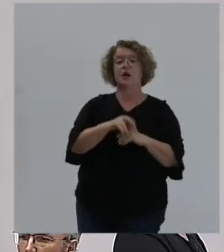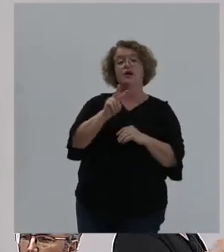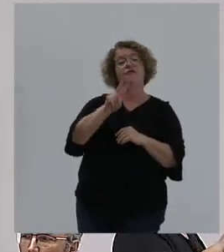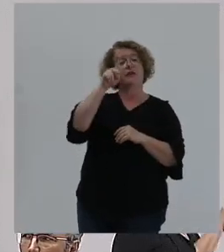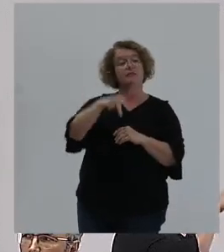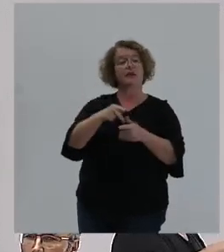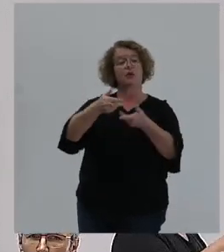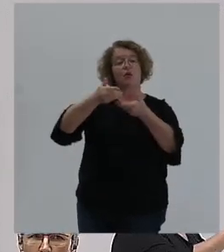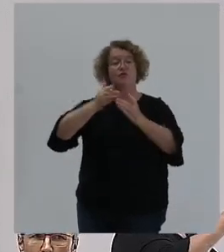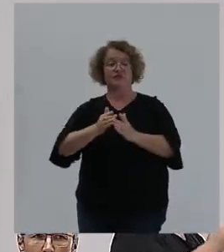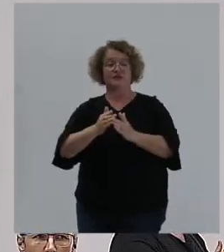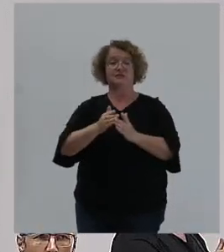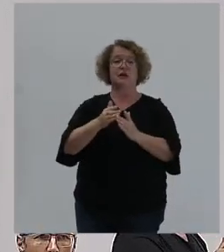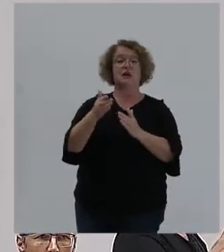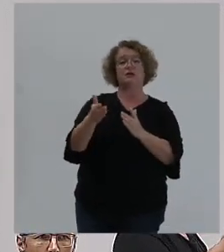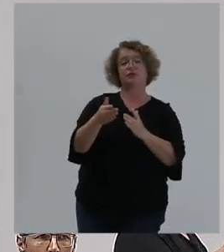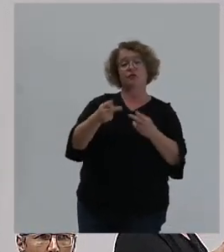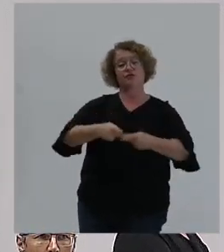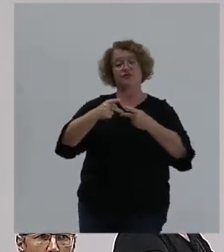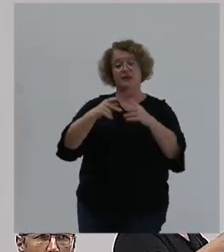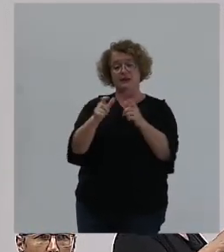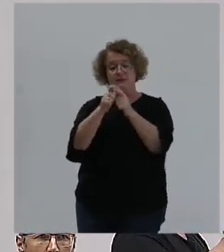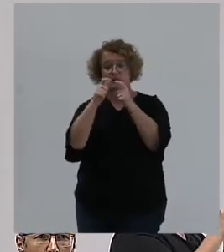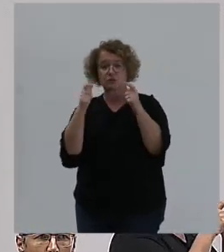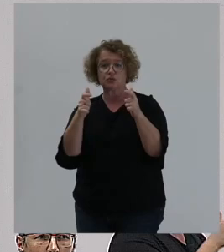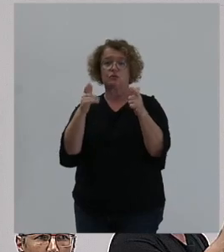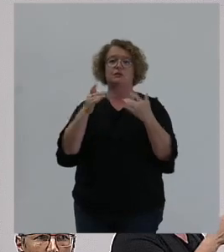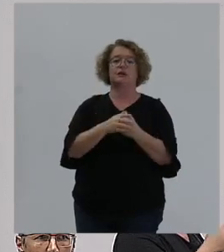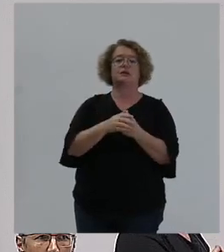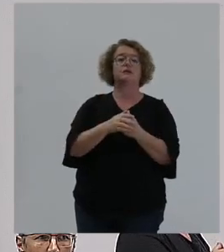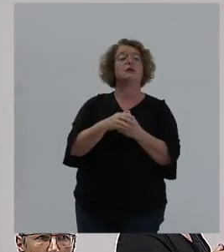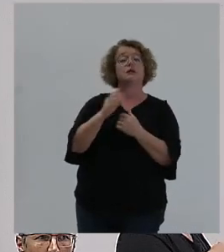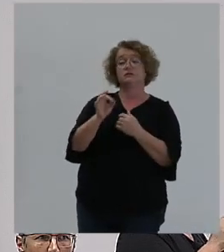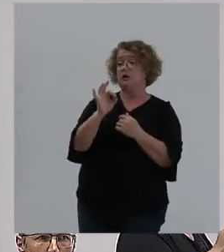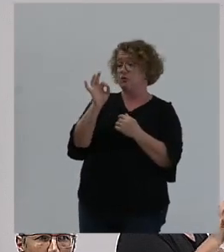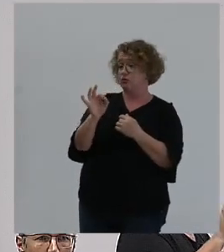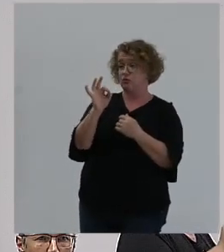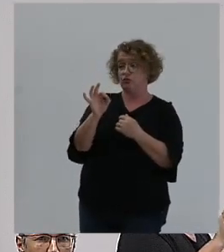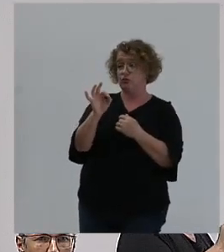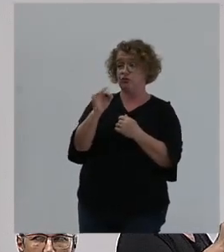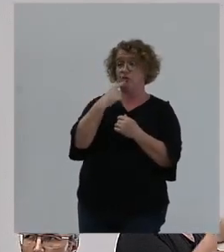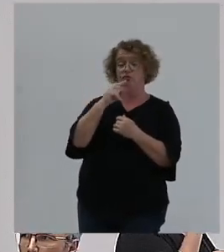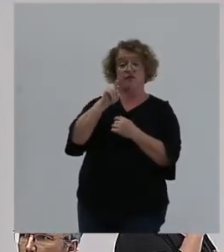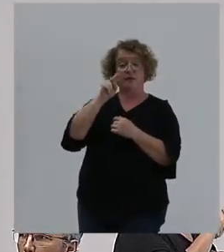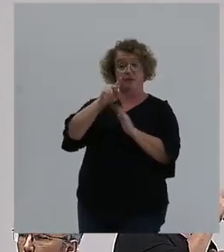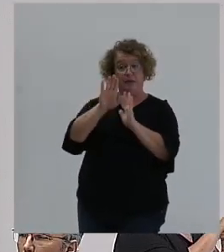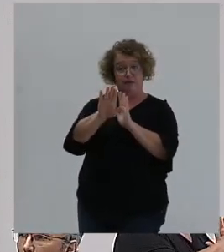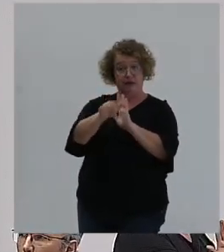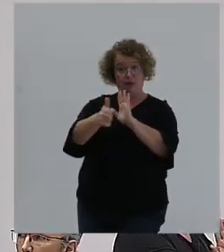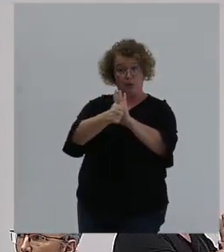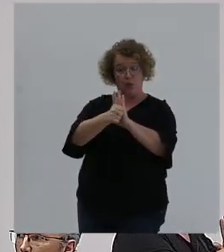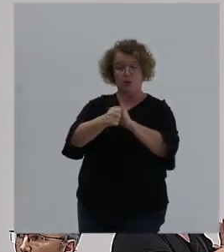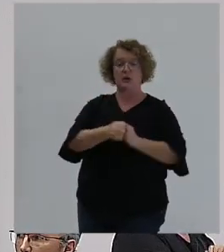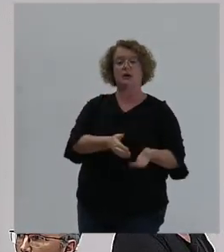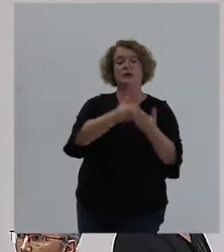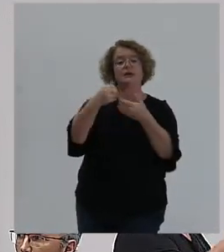en titre sera garant de la vie institutionnelle, avec le mandat institutionnel qui incombe à tout VP. Pour ce qui est